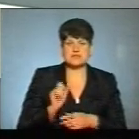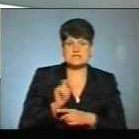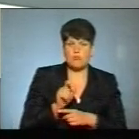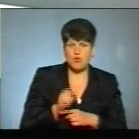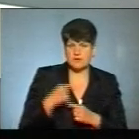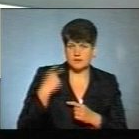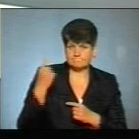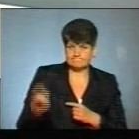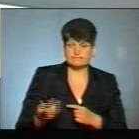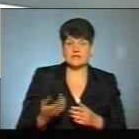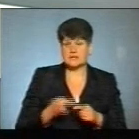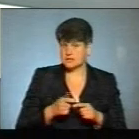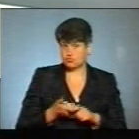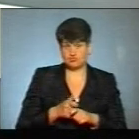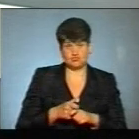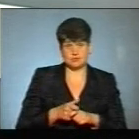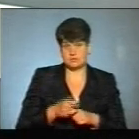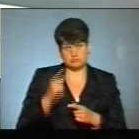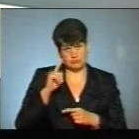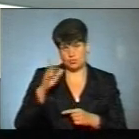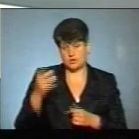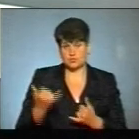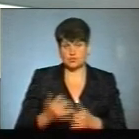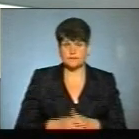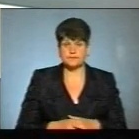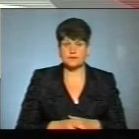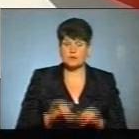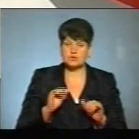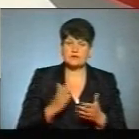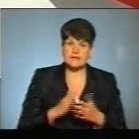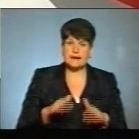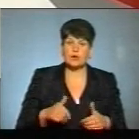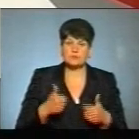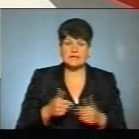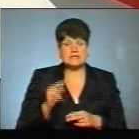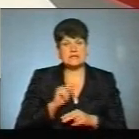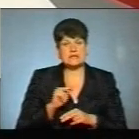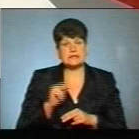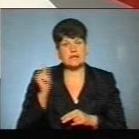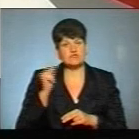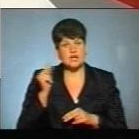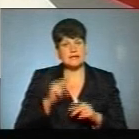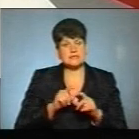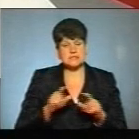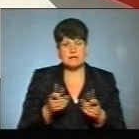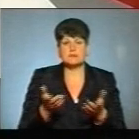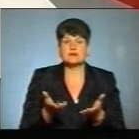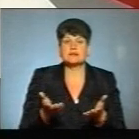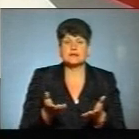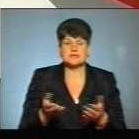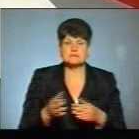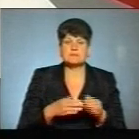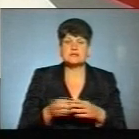онлайн-замовлення. Це дуже популярно сьогодні. Можливо, є рекомендації щодо навчальних закладів, яких